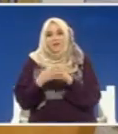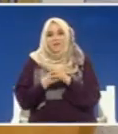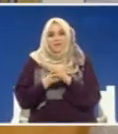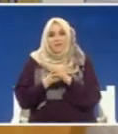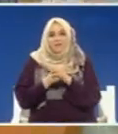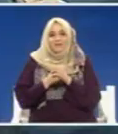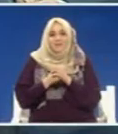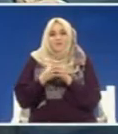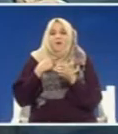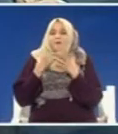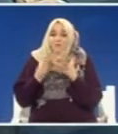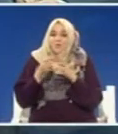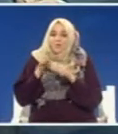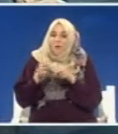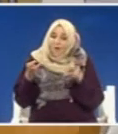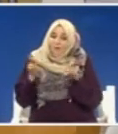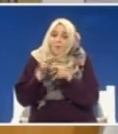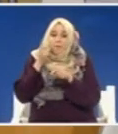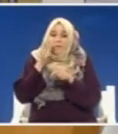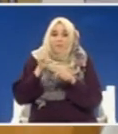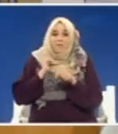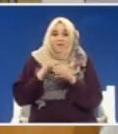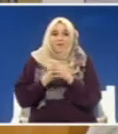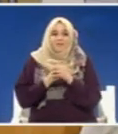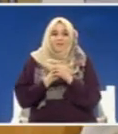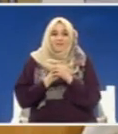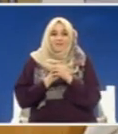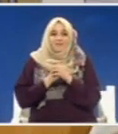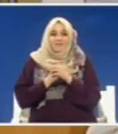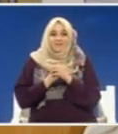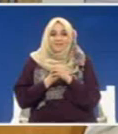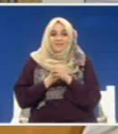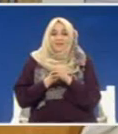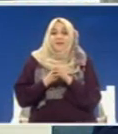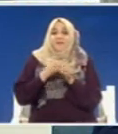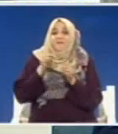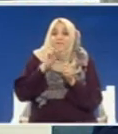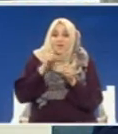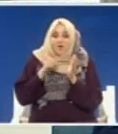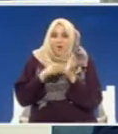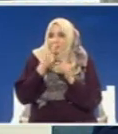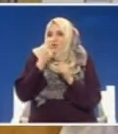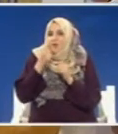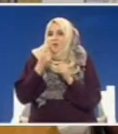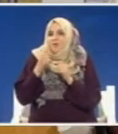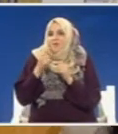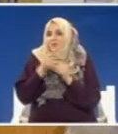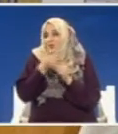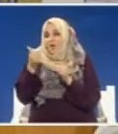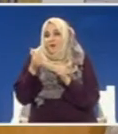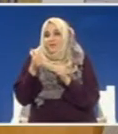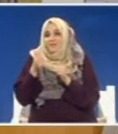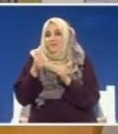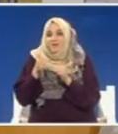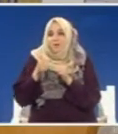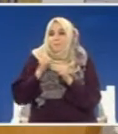أريد أن تنشأ في حضن يجتمع فيه أبواك. فإذا البنت لما تحس بهذا الكلام، خاصة لما تروح لبابها وحده، تروح